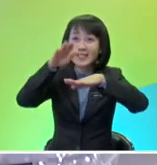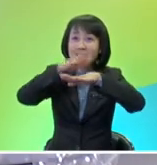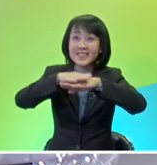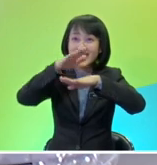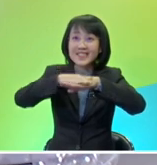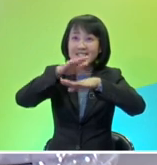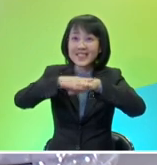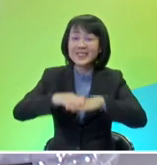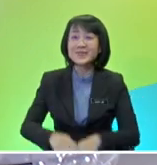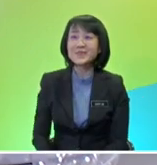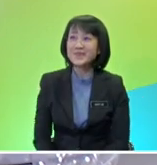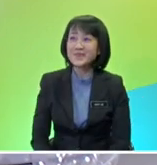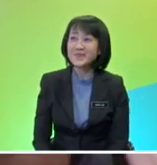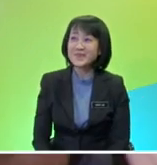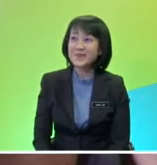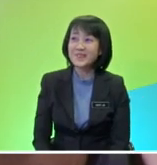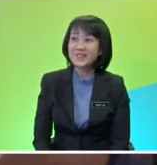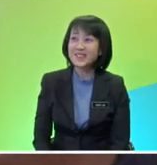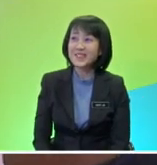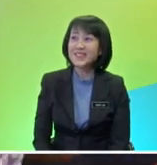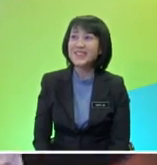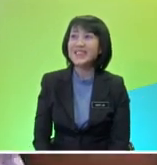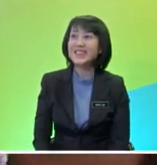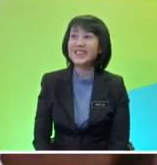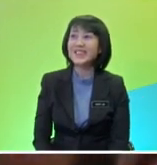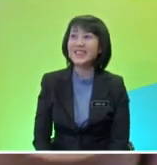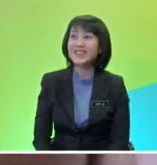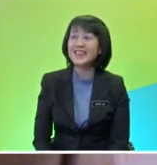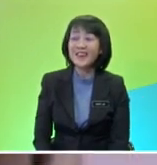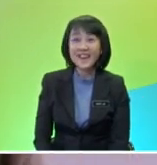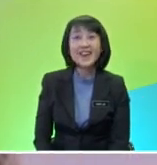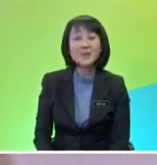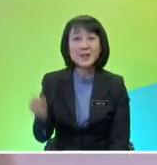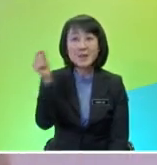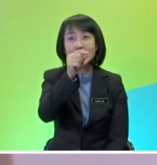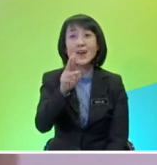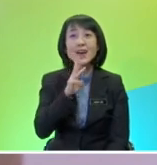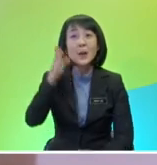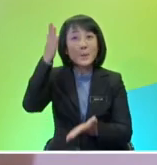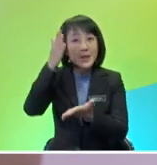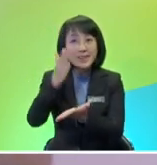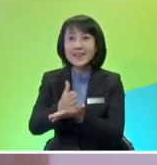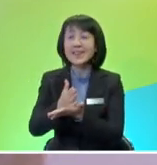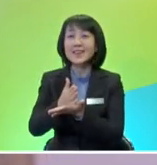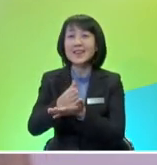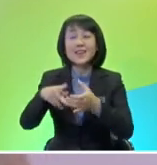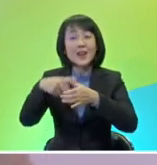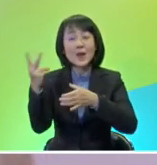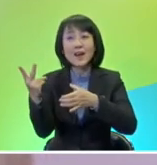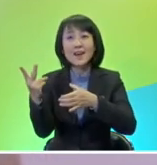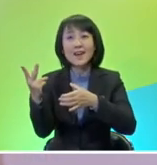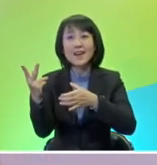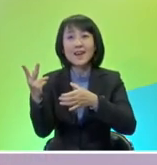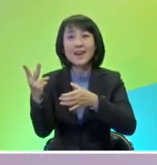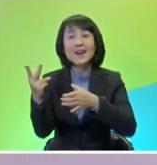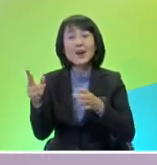tadi tu? Mana tempat sama tadi, cikgu? Tempat tanda tadi. Oh, okey. Nampak? Eh? Nampaknya? Air telah